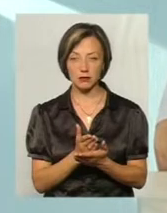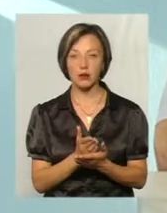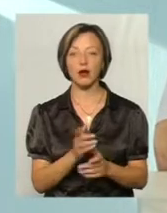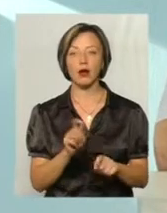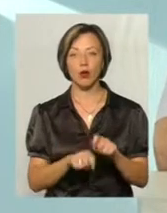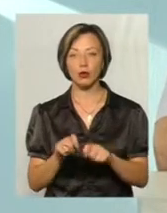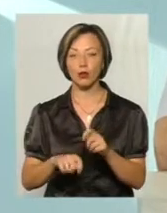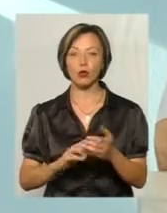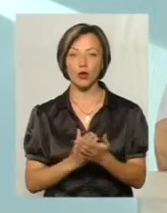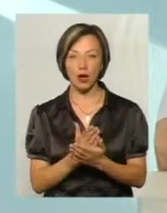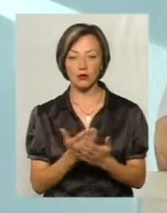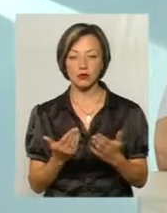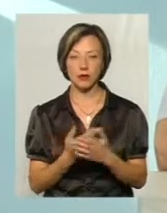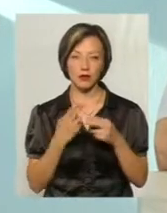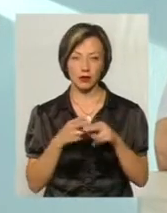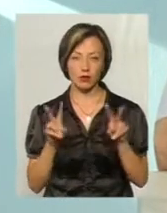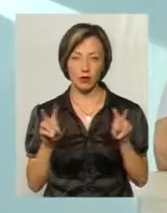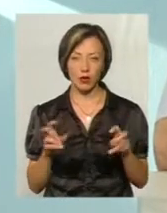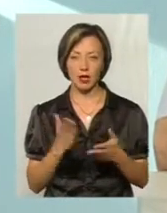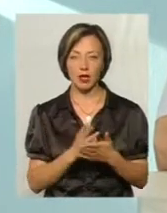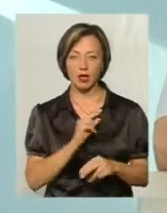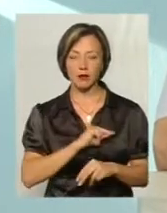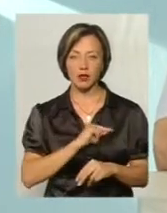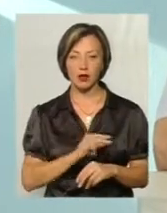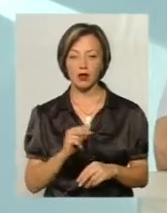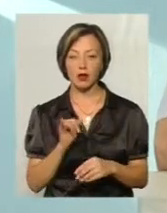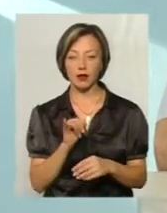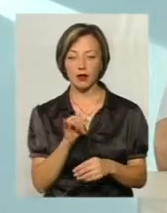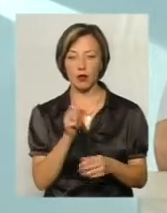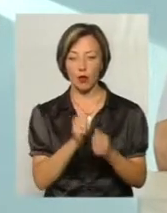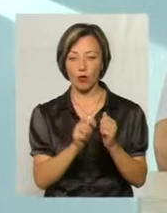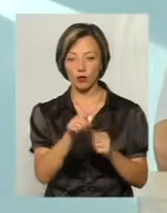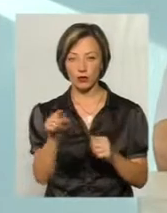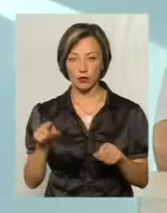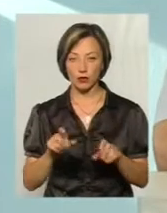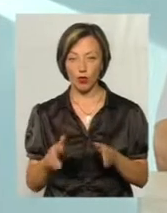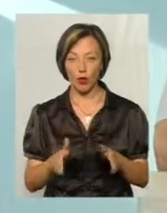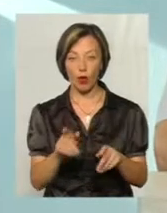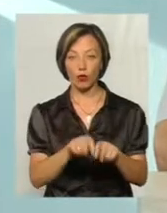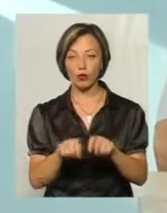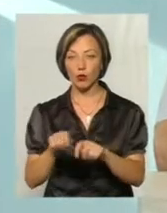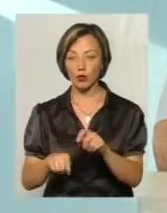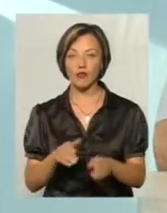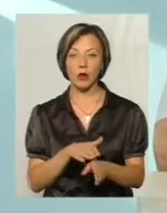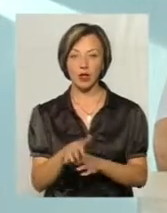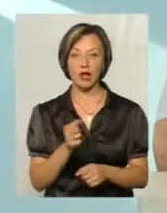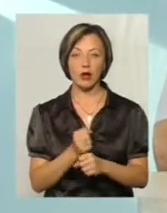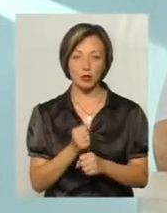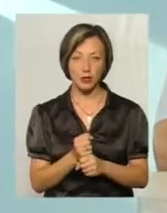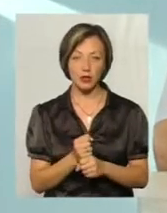контролю якості та нових технологій, є інспектора, які закріплені за кожним об'єктом і контролюють виконання